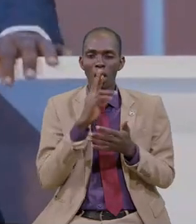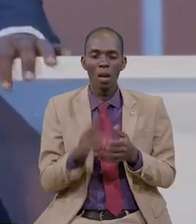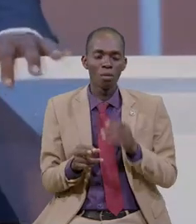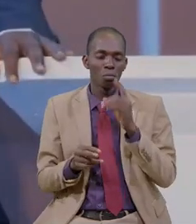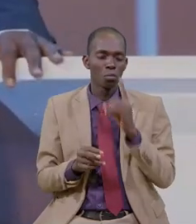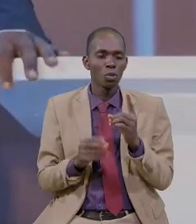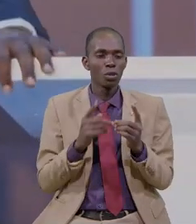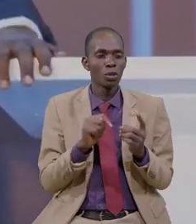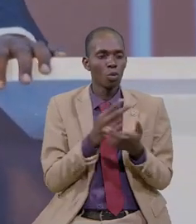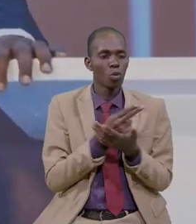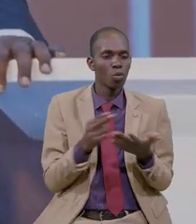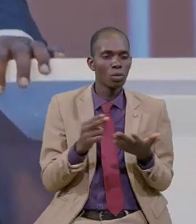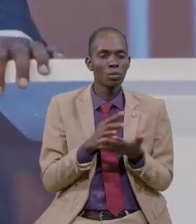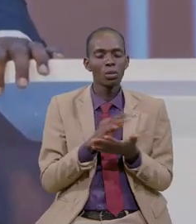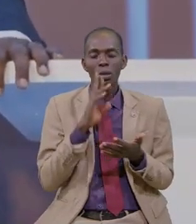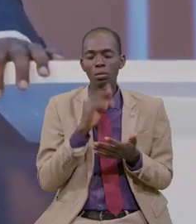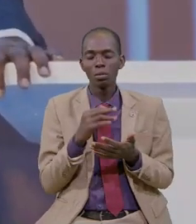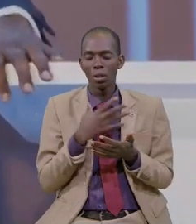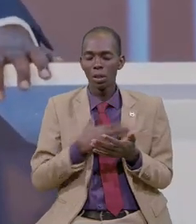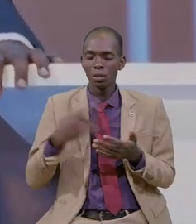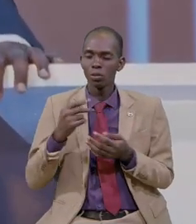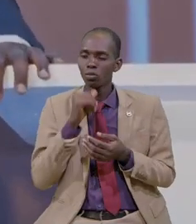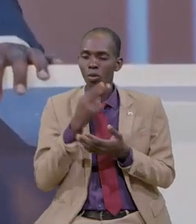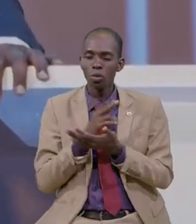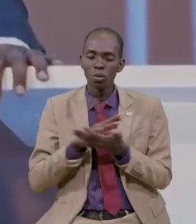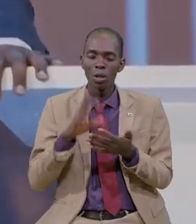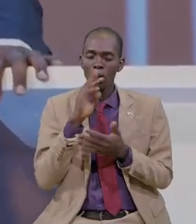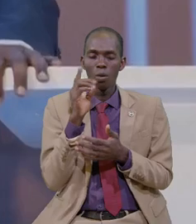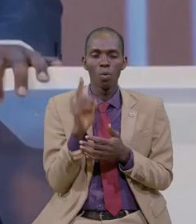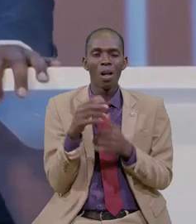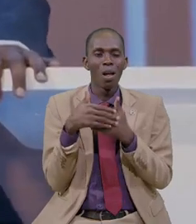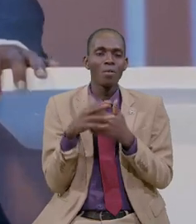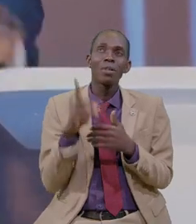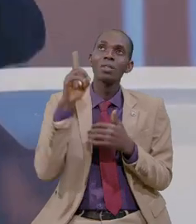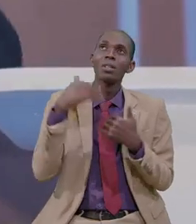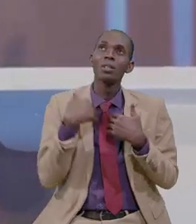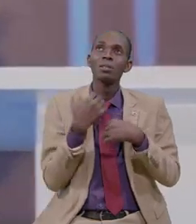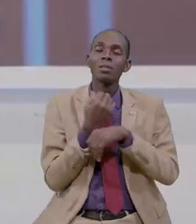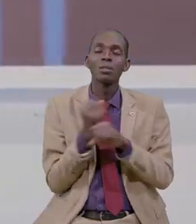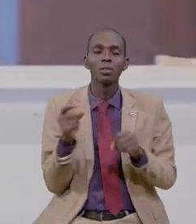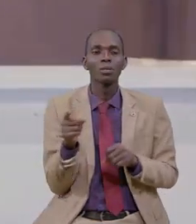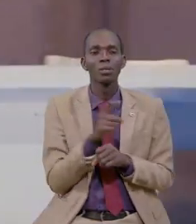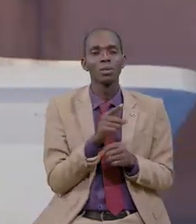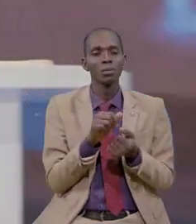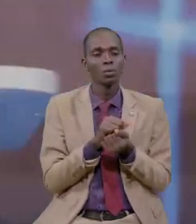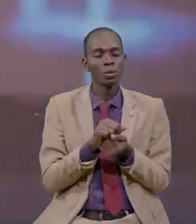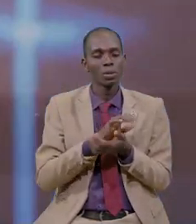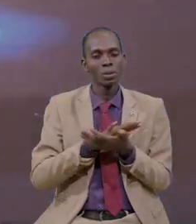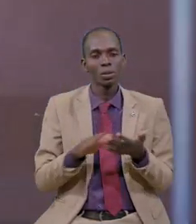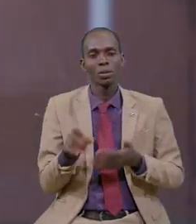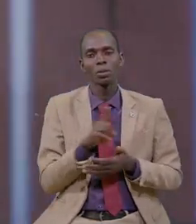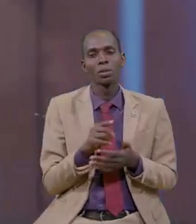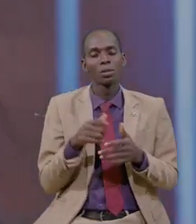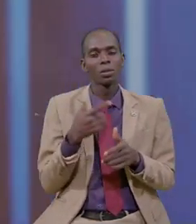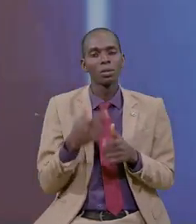ne peuvent pas être un. Après les avoir sauvés, il les sanctifie et il les purge. Ensuite,